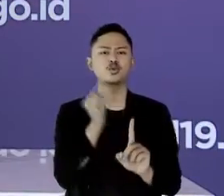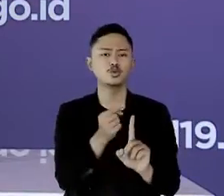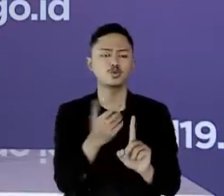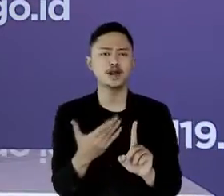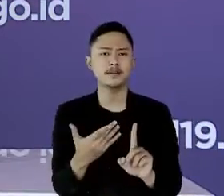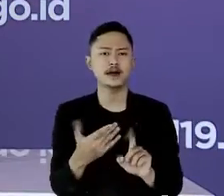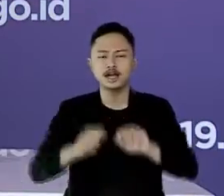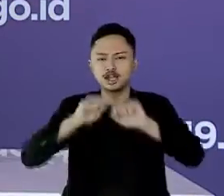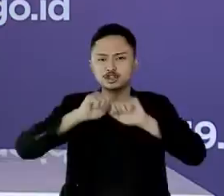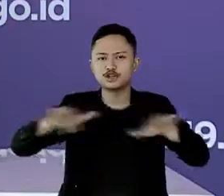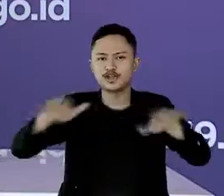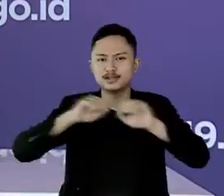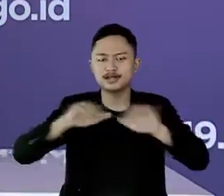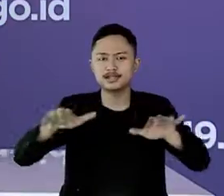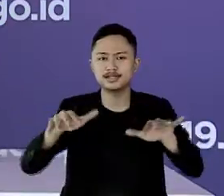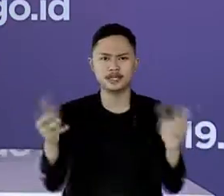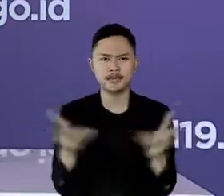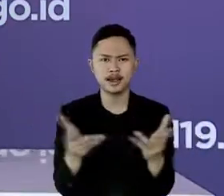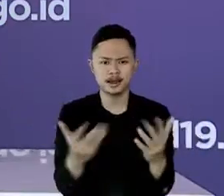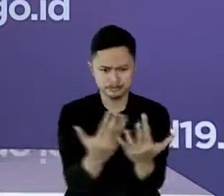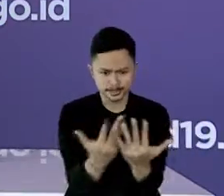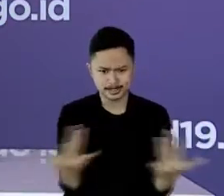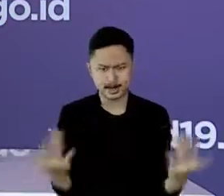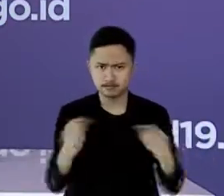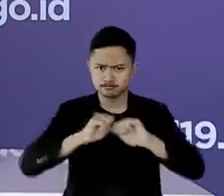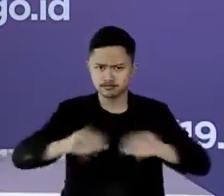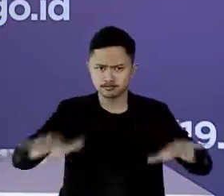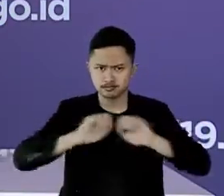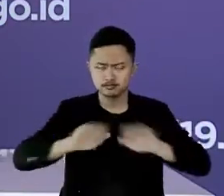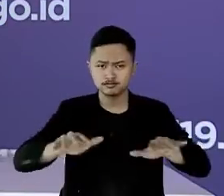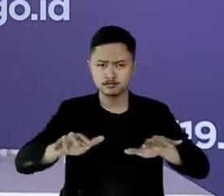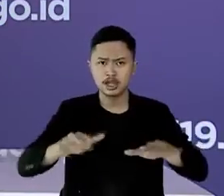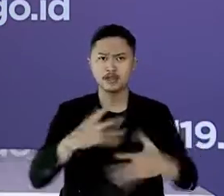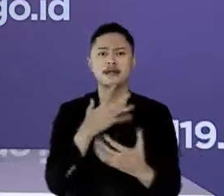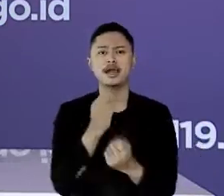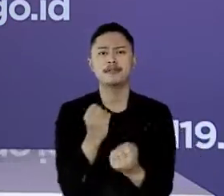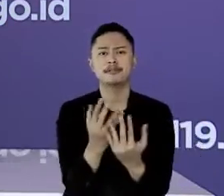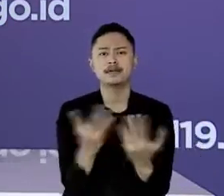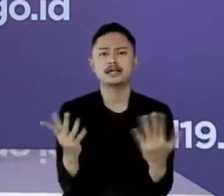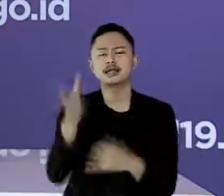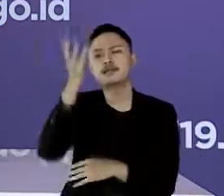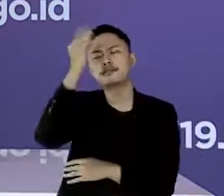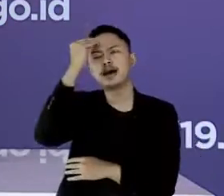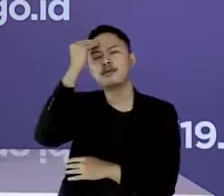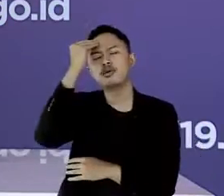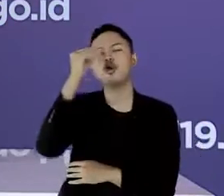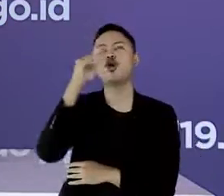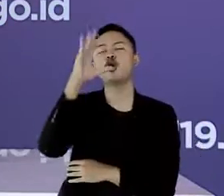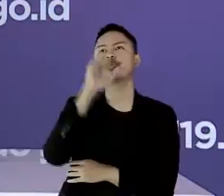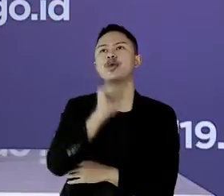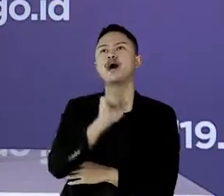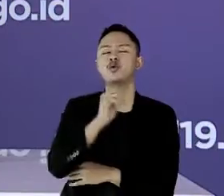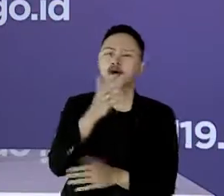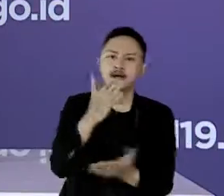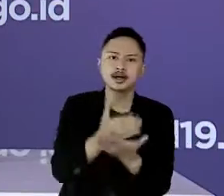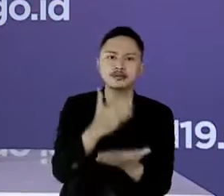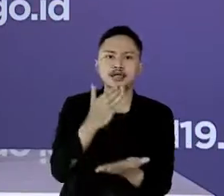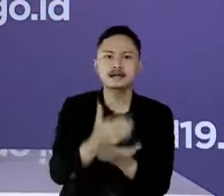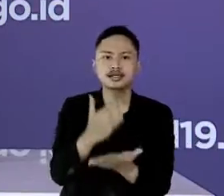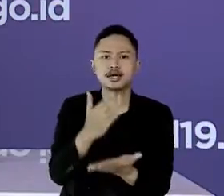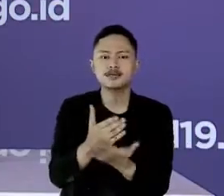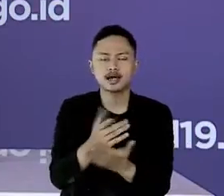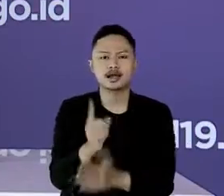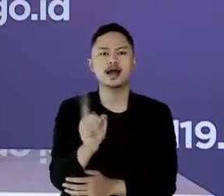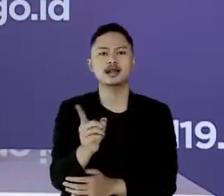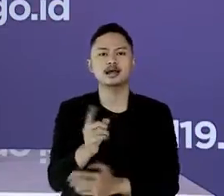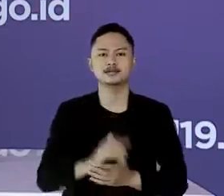melakukan sosialisasi semasih mungkin agar masyarakat dapat mengetahui betul perkembangan kebijakan yang sedang